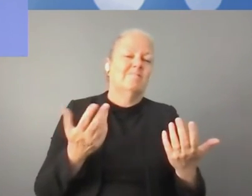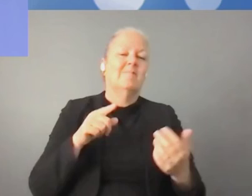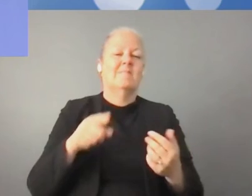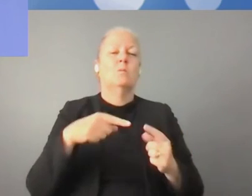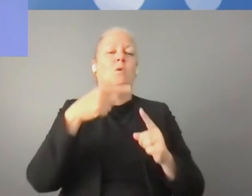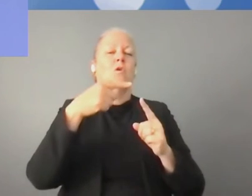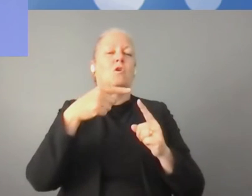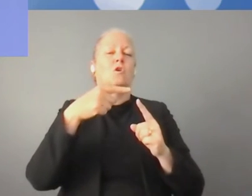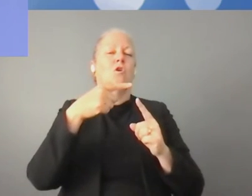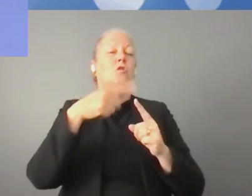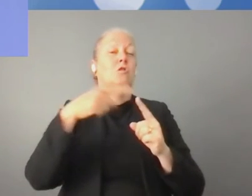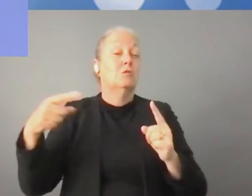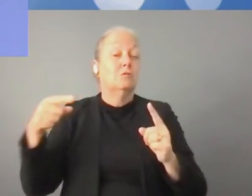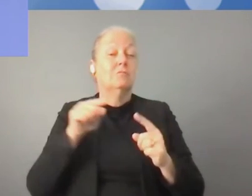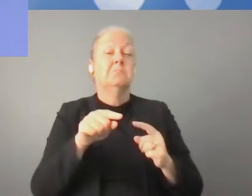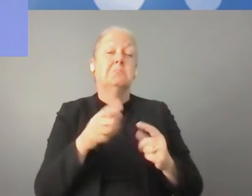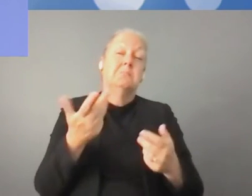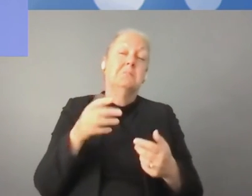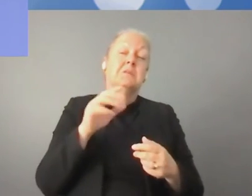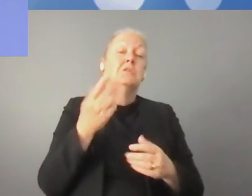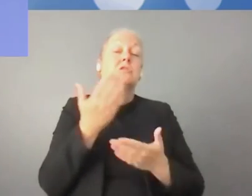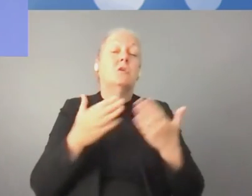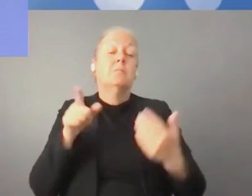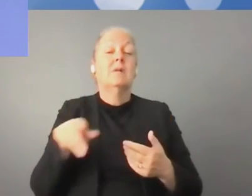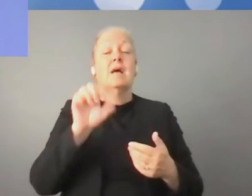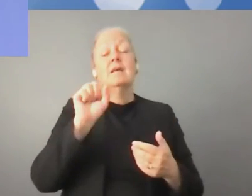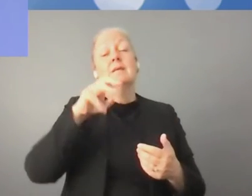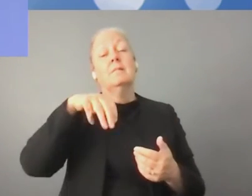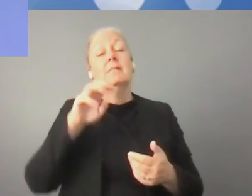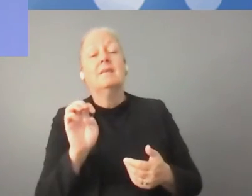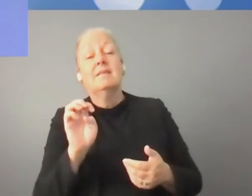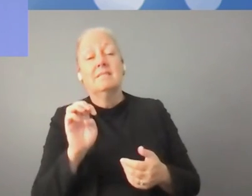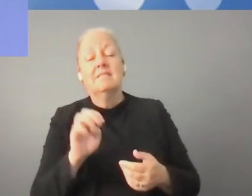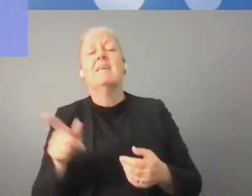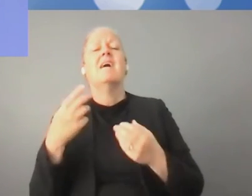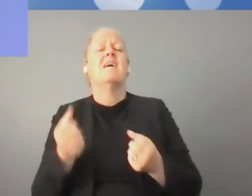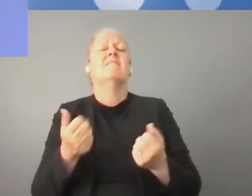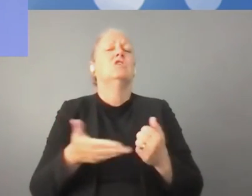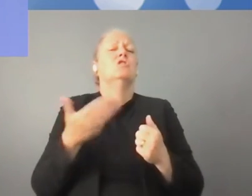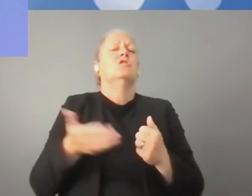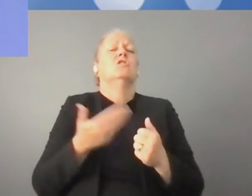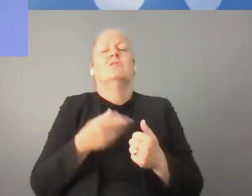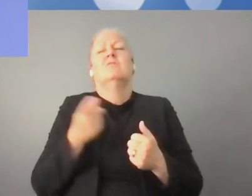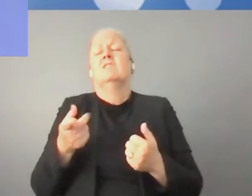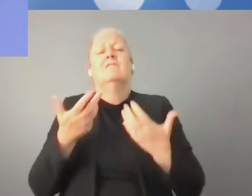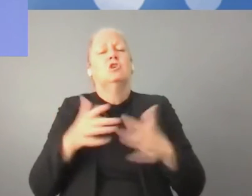здесь существует некоторый диапазон возможностей. Иногда малые и средние предприятия